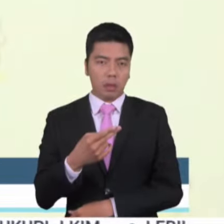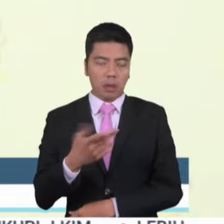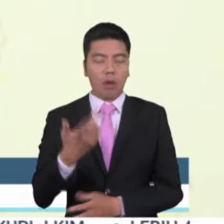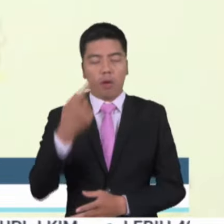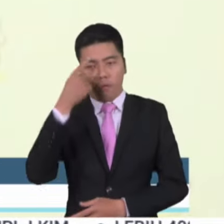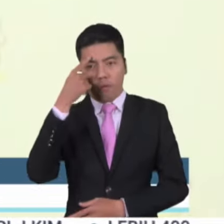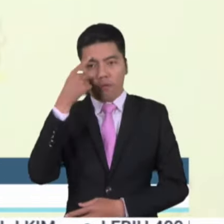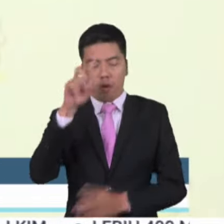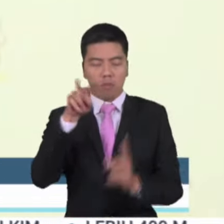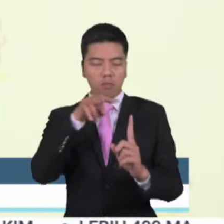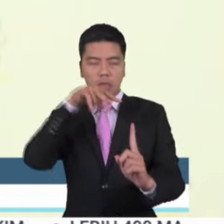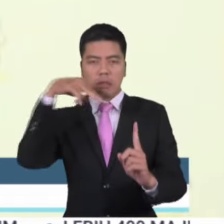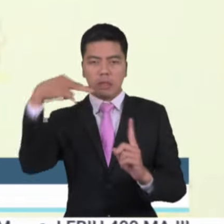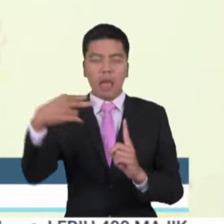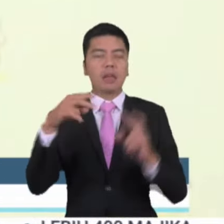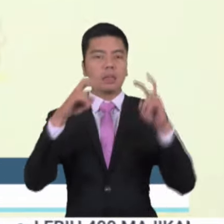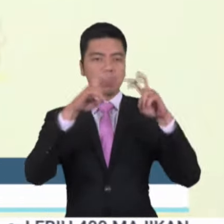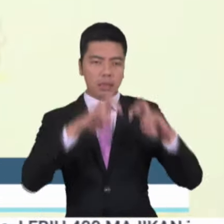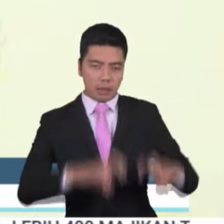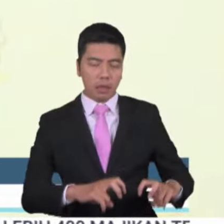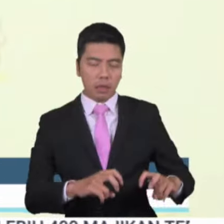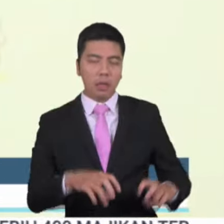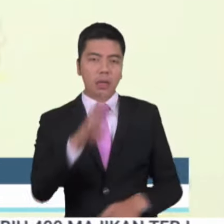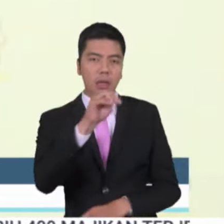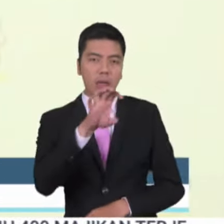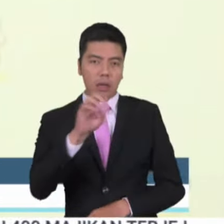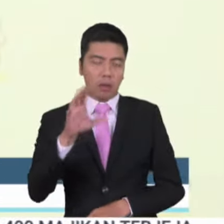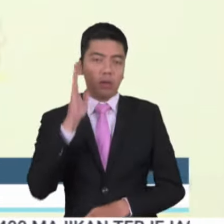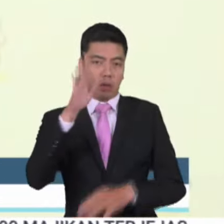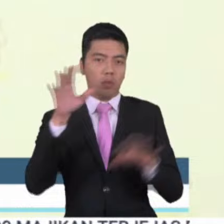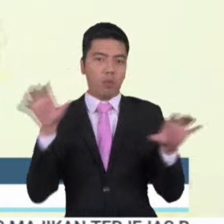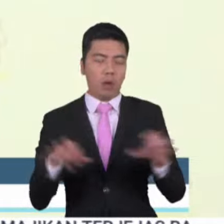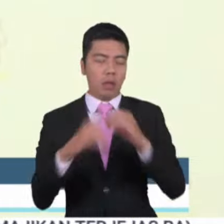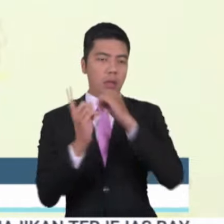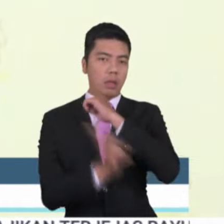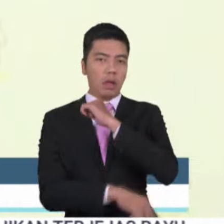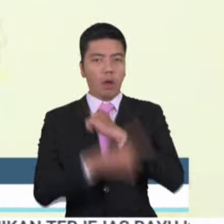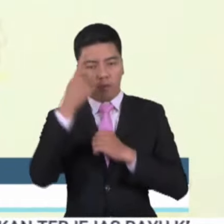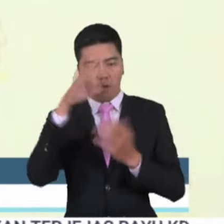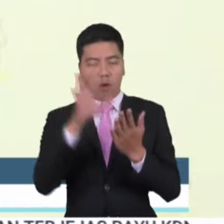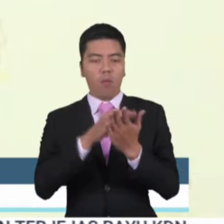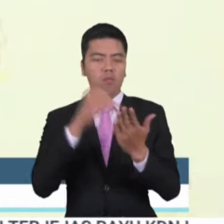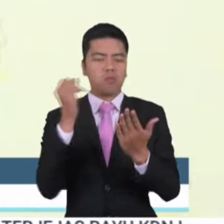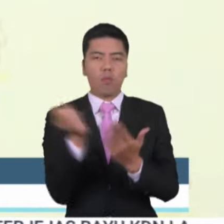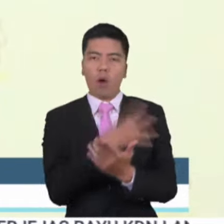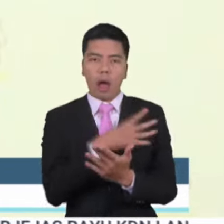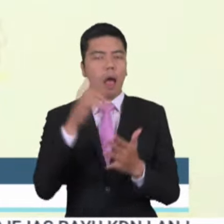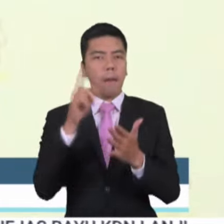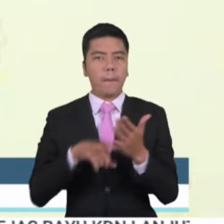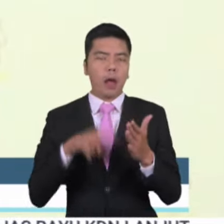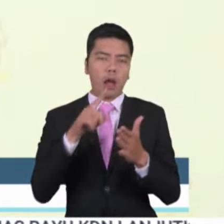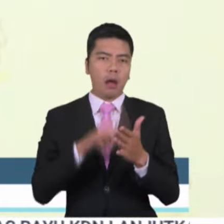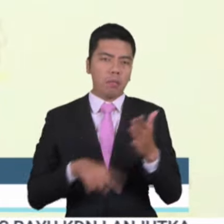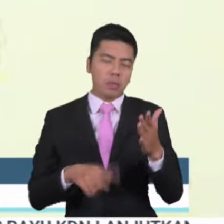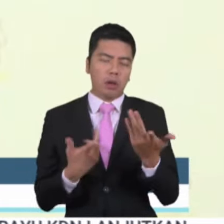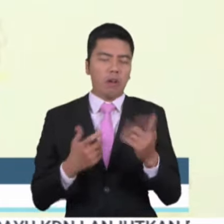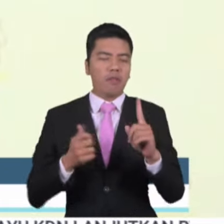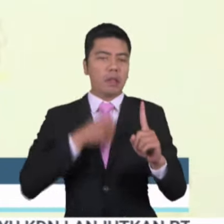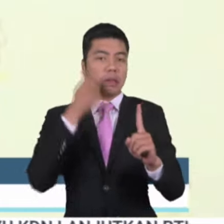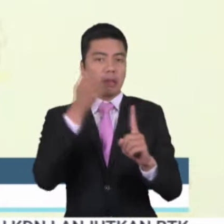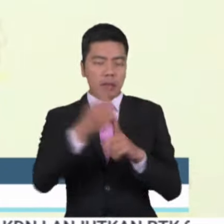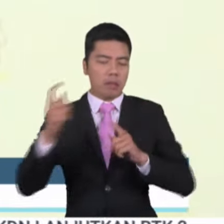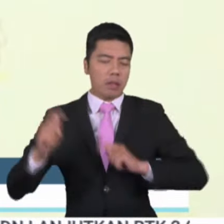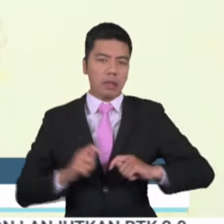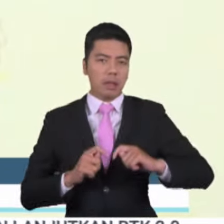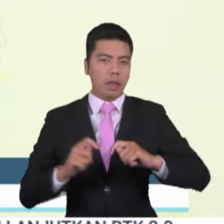Dari segi aspek siasatan, MCMC akan mengambil tindakan untuk menurunkan kandungan ataupun mengarahkan apa-apa